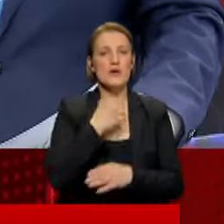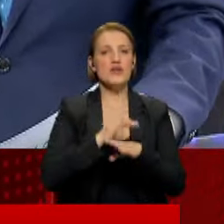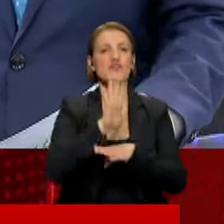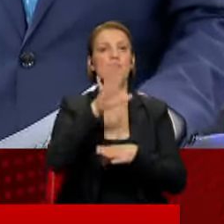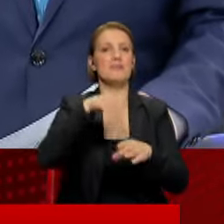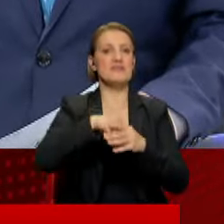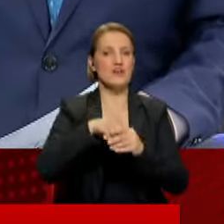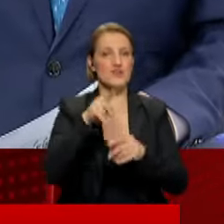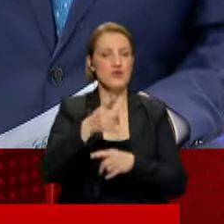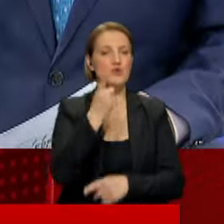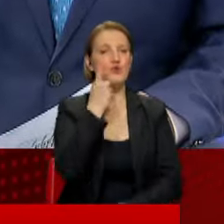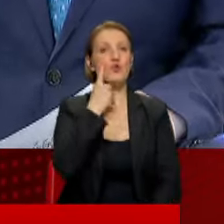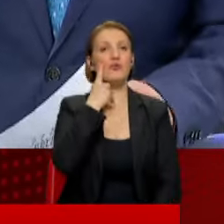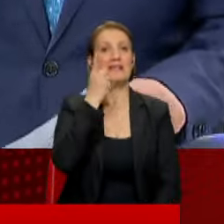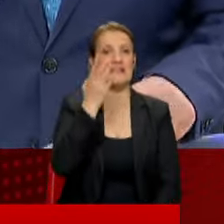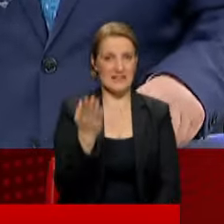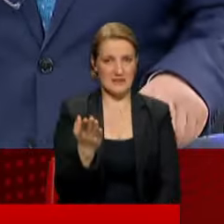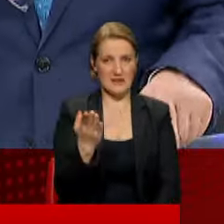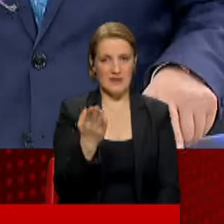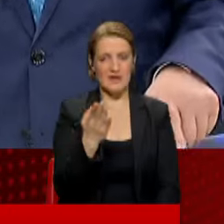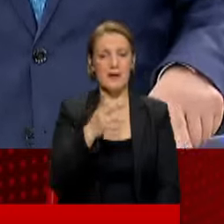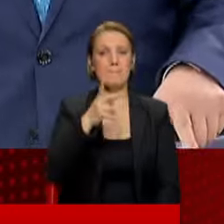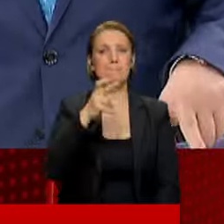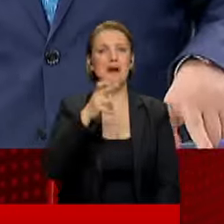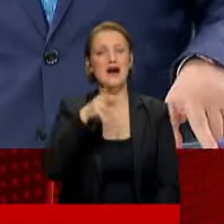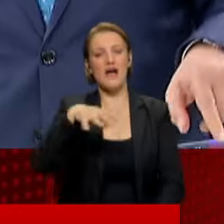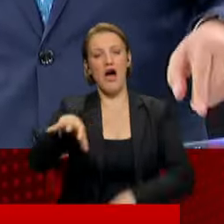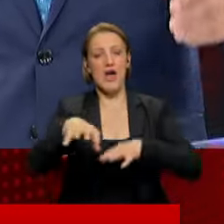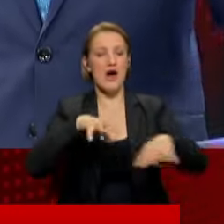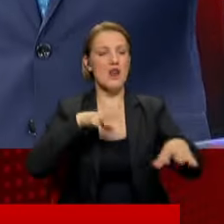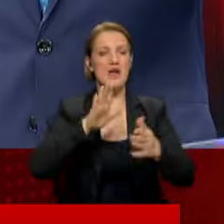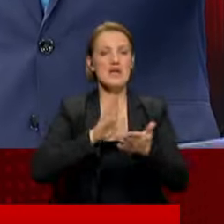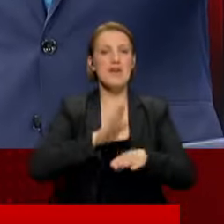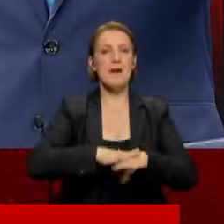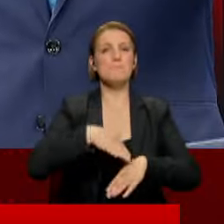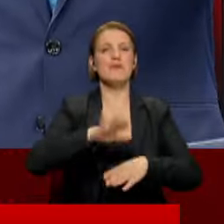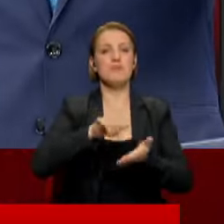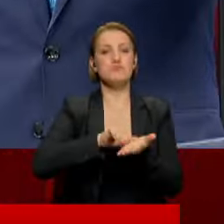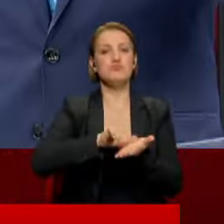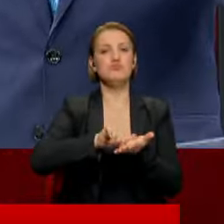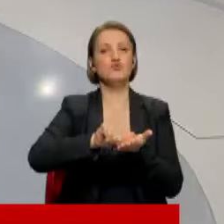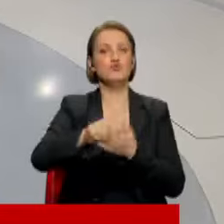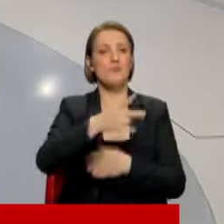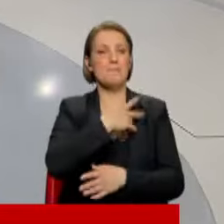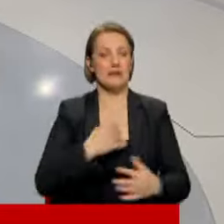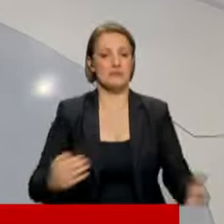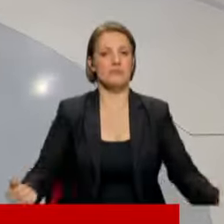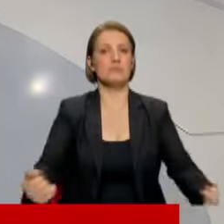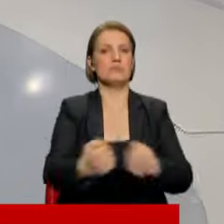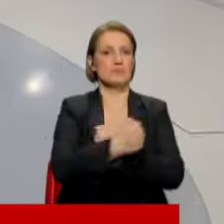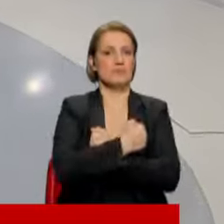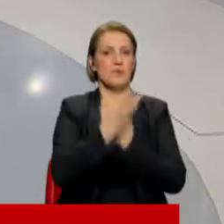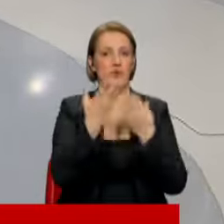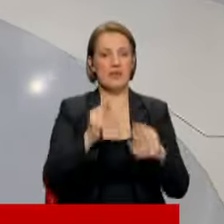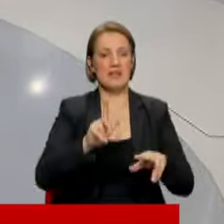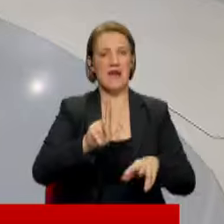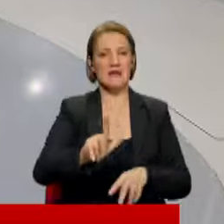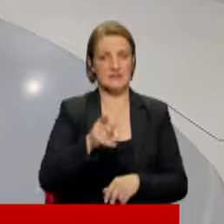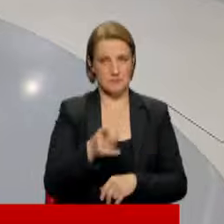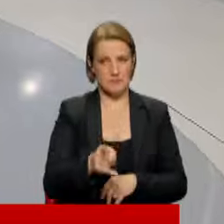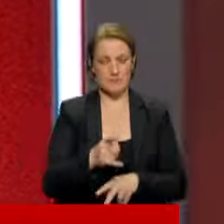yapıyorum hükümetin partizanlık yapmadan bütün belediyelere kucak açması gerekir afad'ın